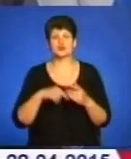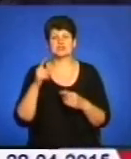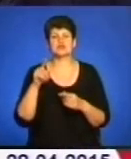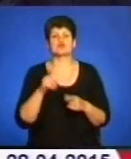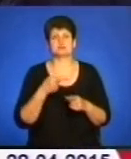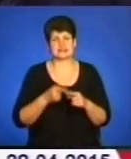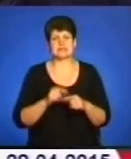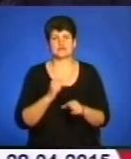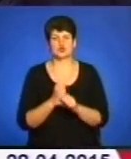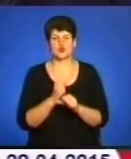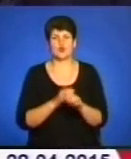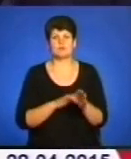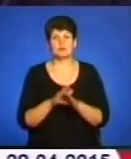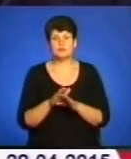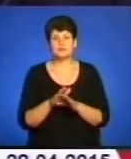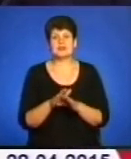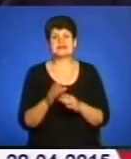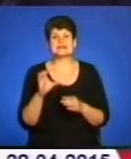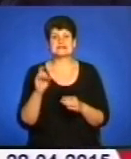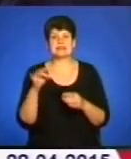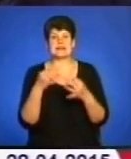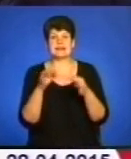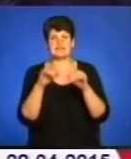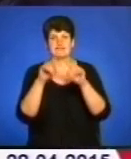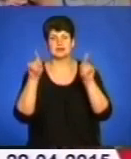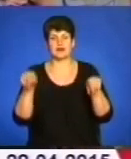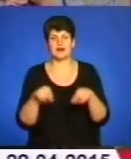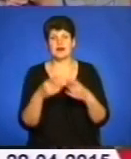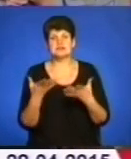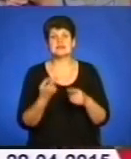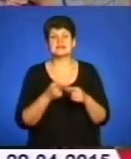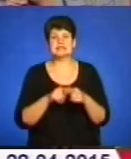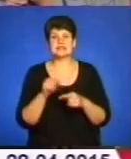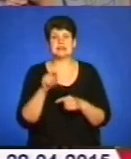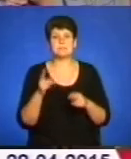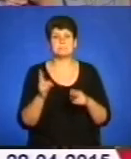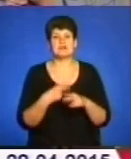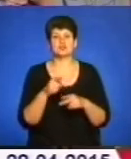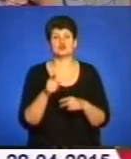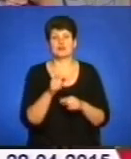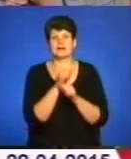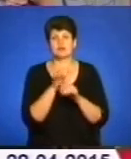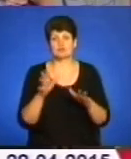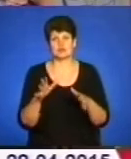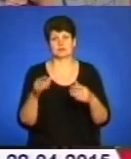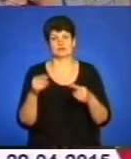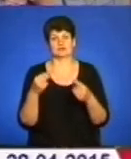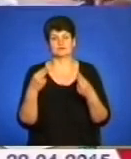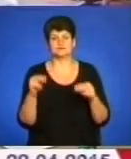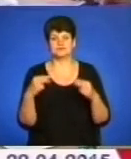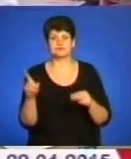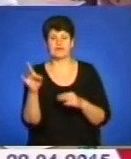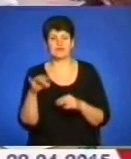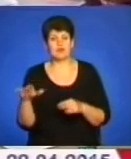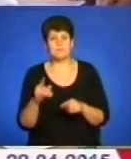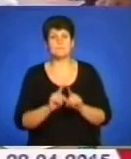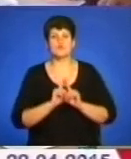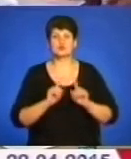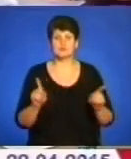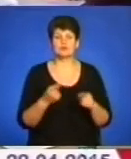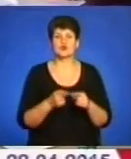зробимо. Сертифікація товарів українських виробників – те, без чого неможливий їх вихід на європейські ринки. Про особливості